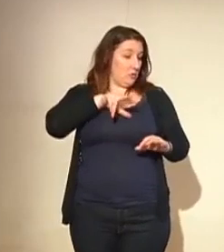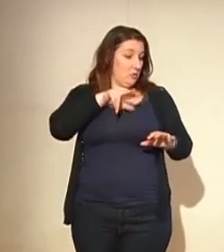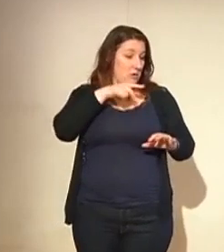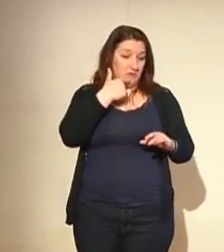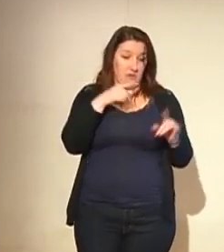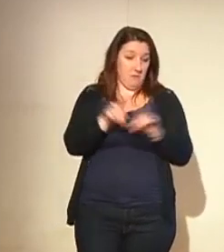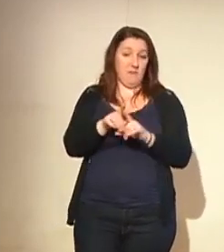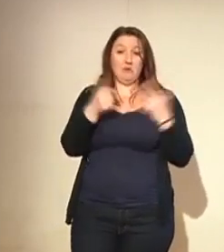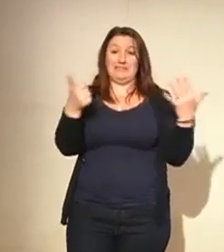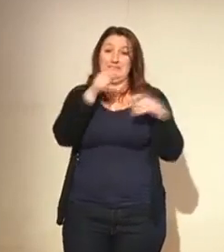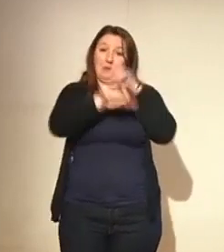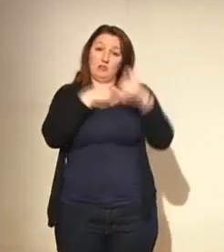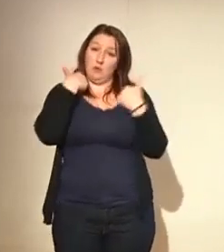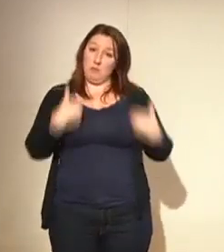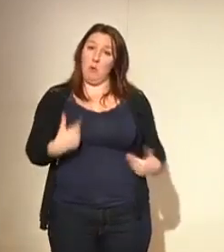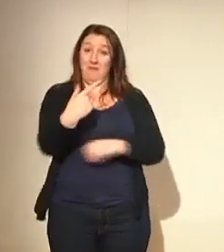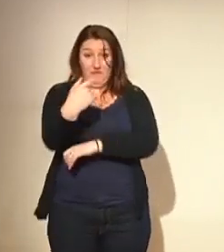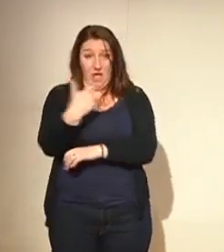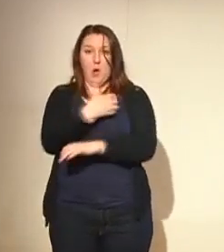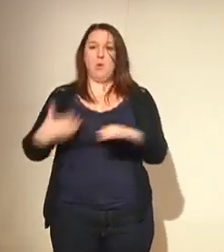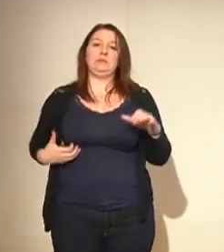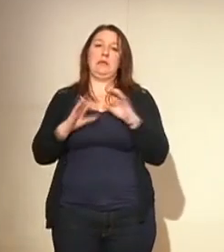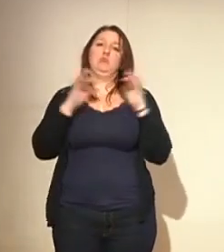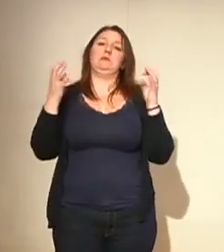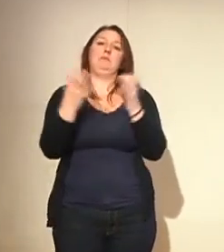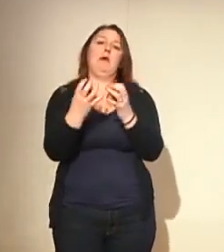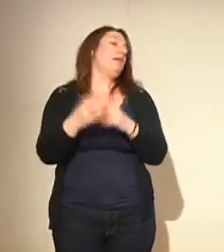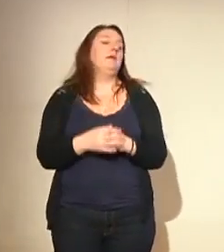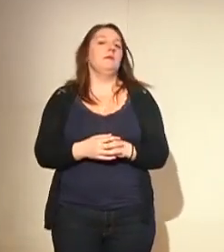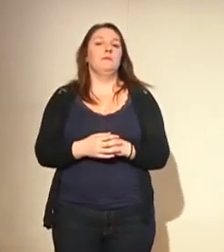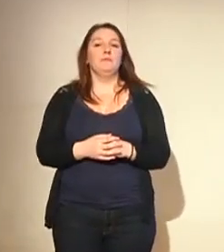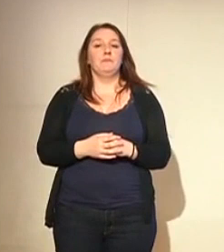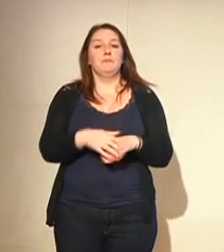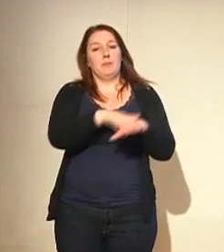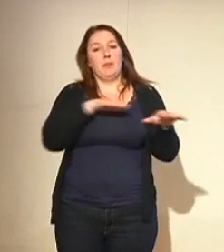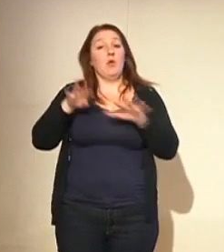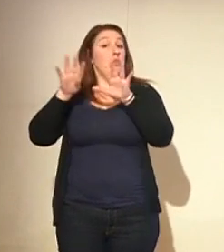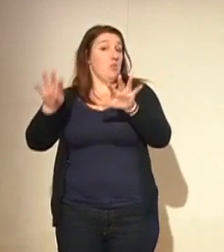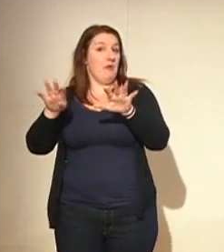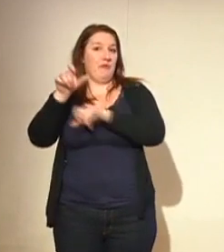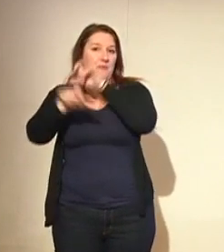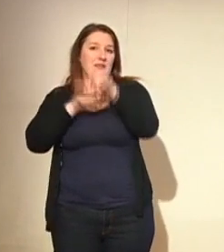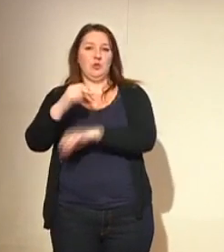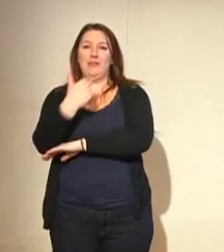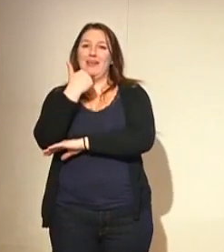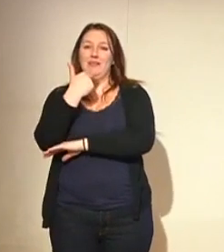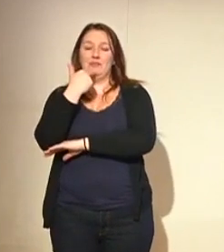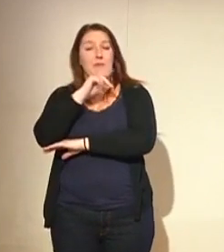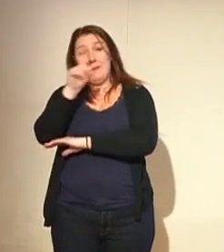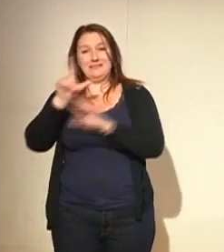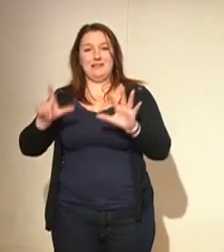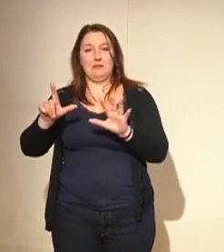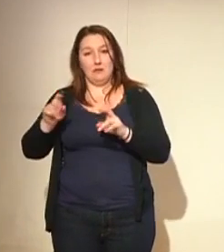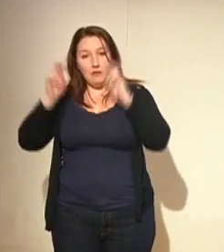membres issus du conseil municipal mais donc de désigner neu et non pas 7 personnesté qualifié dont